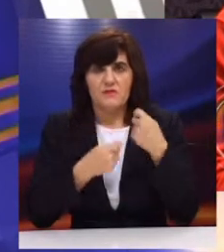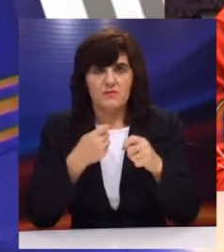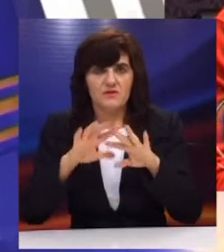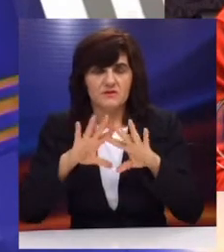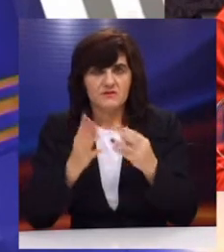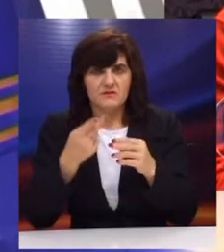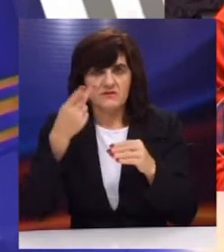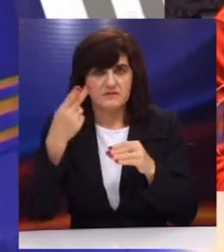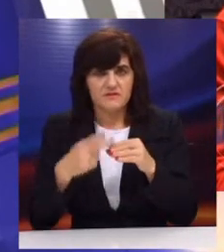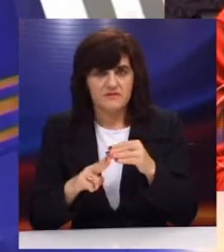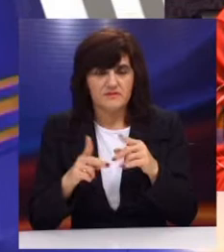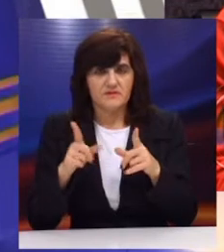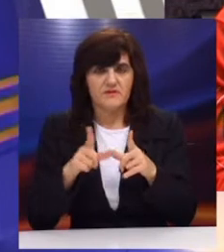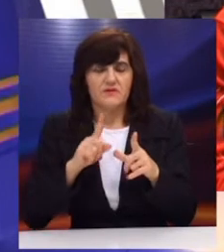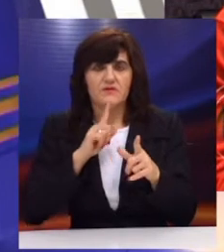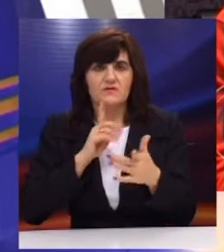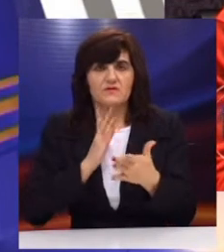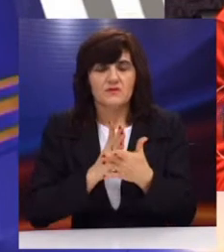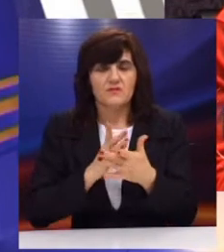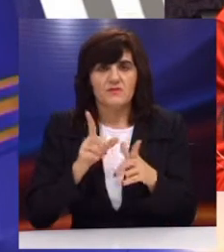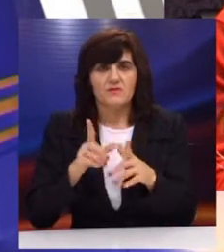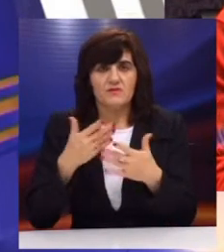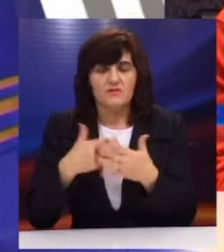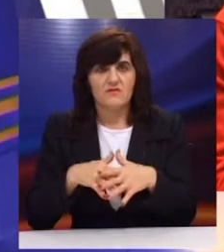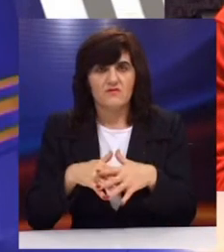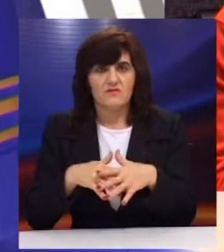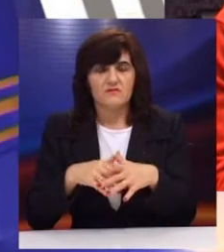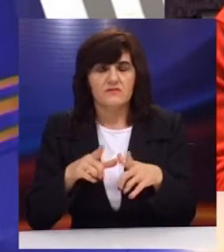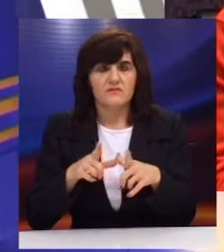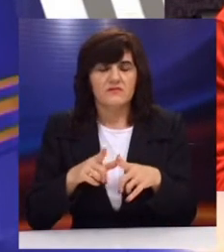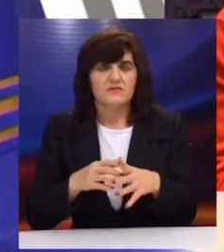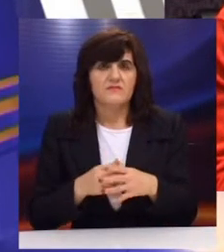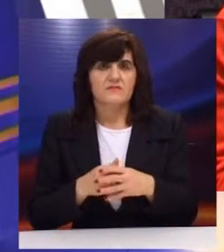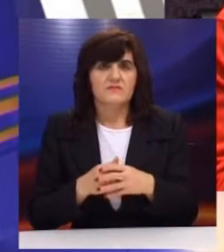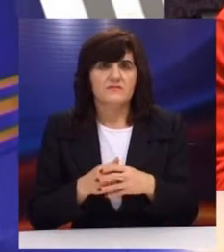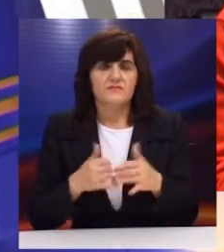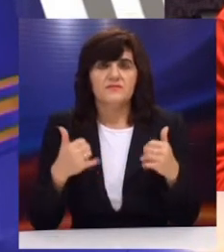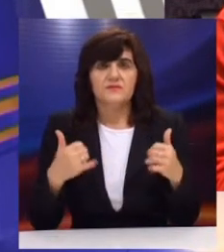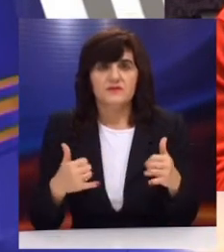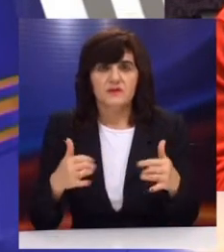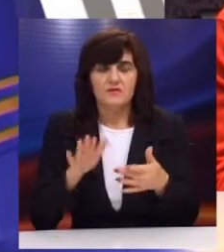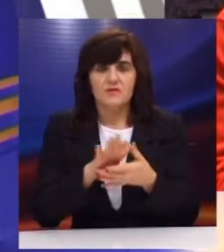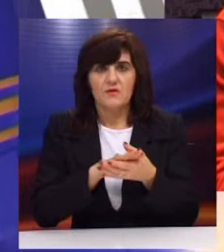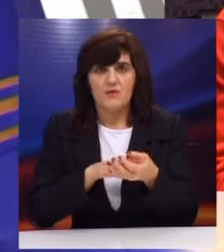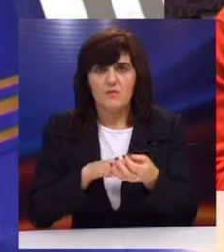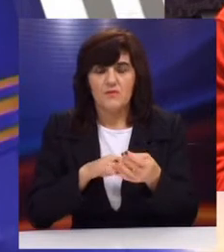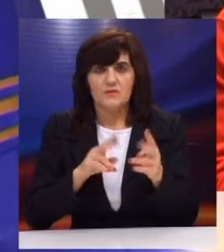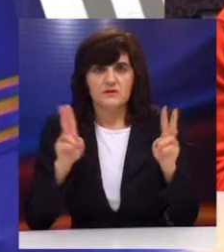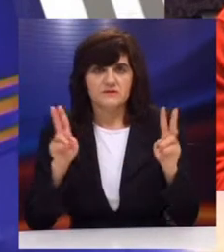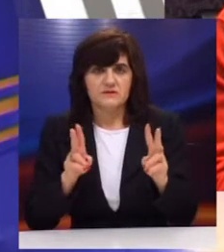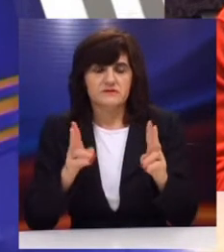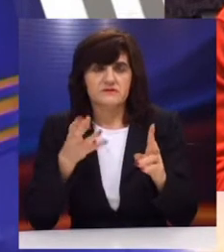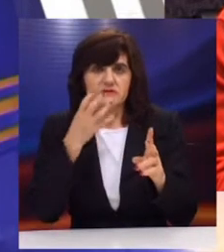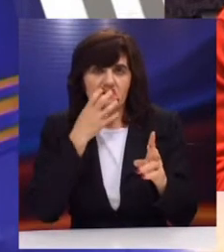smo ugradili u gradski daljinsko grejanje, danas smo krenuli zvanično